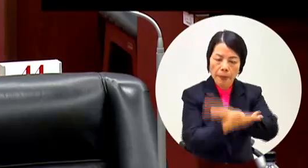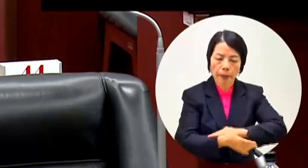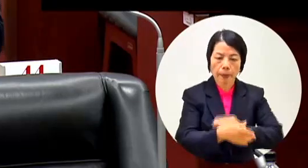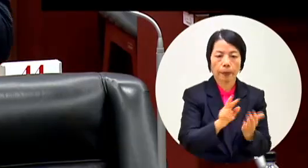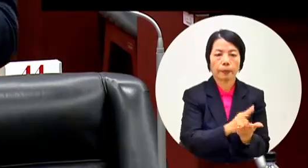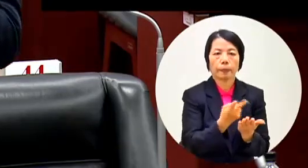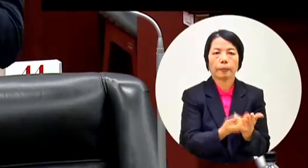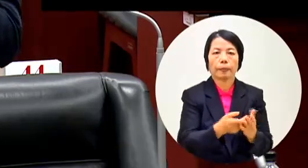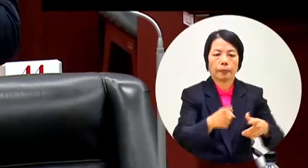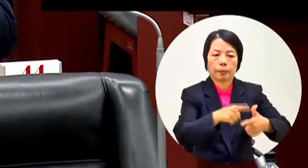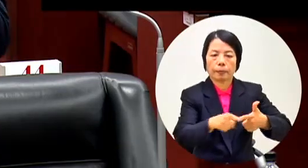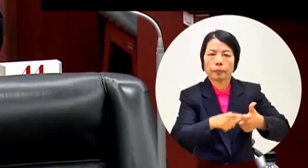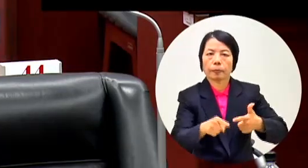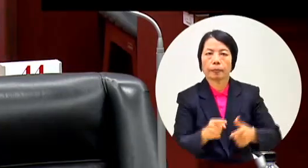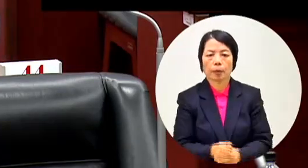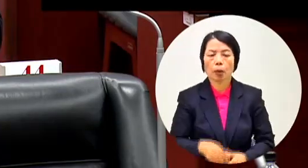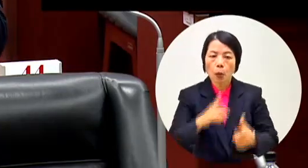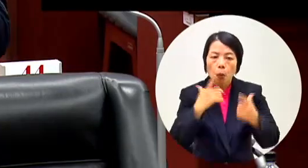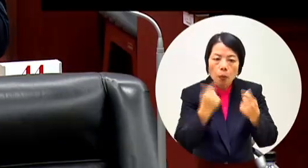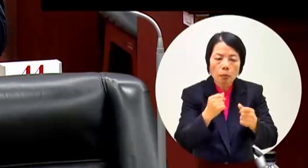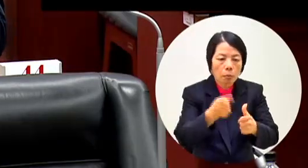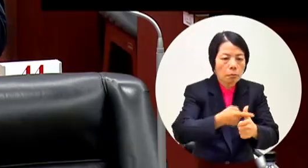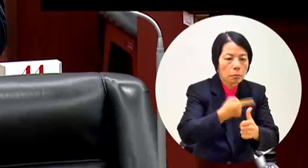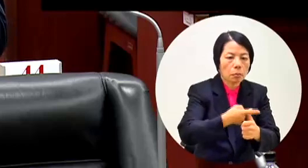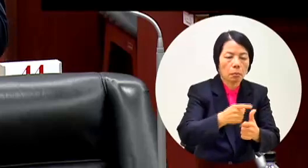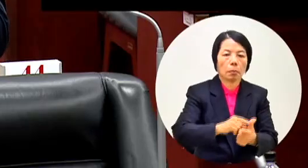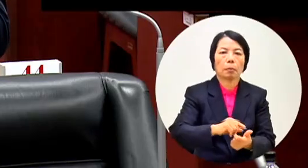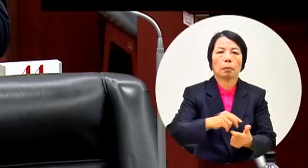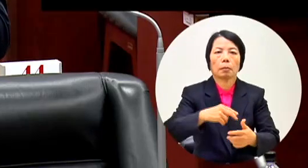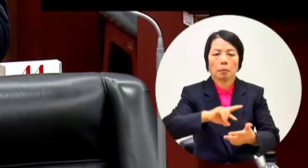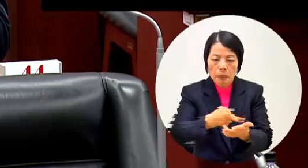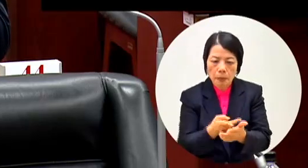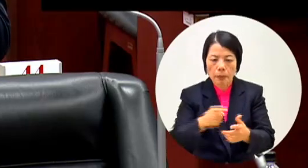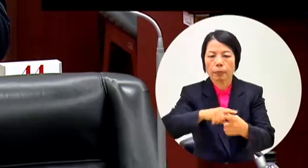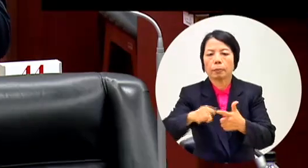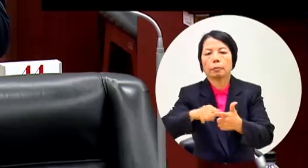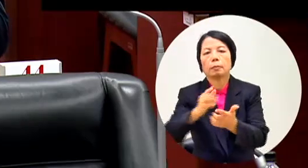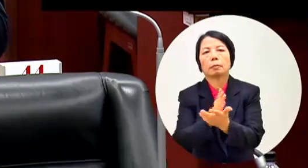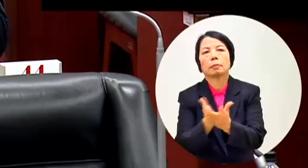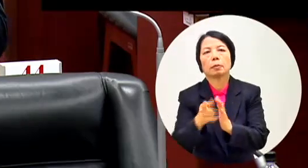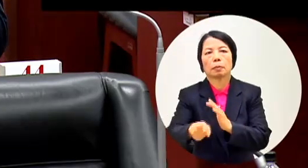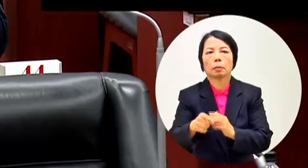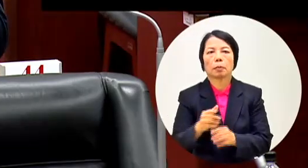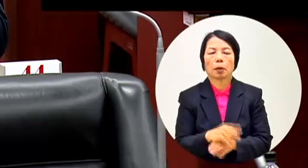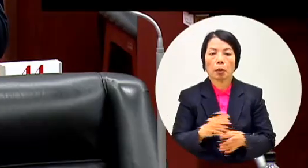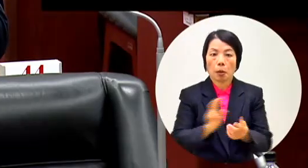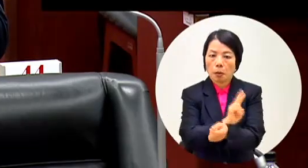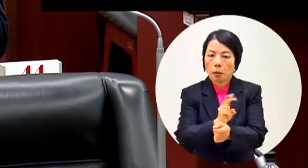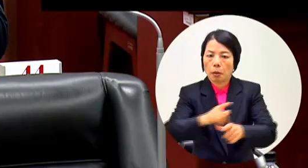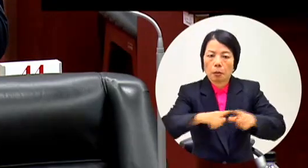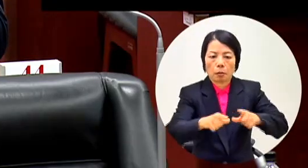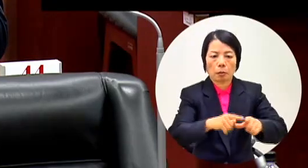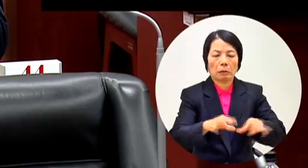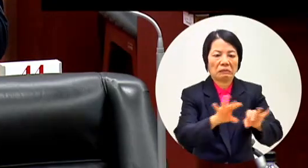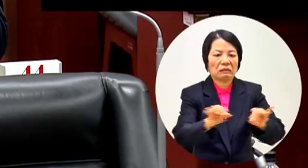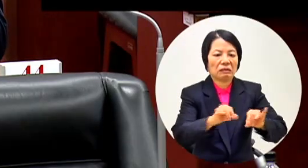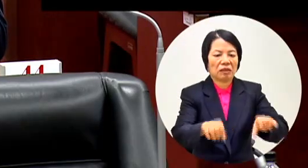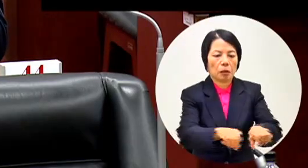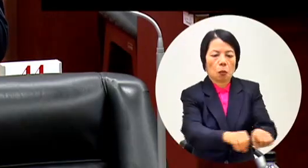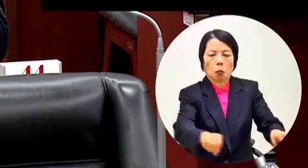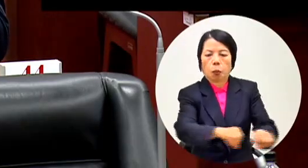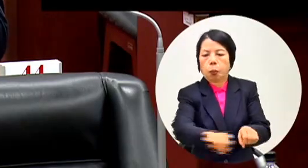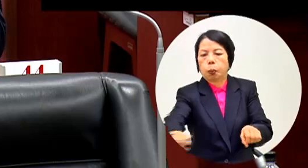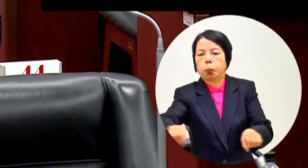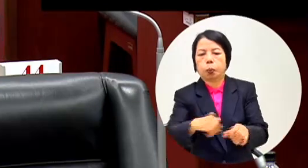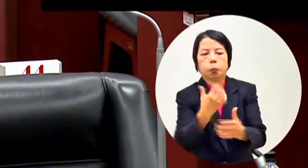从林园到大社这边的地下管线还是会存在吼。那这是一个很重要的事情，这大家都很